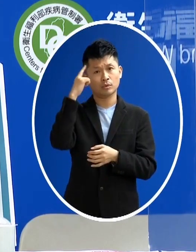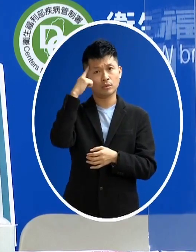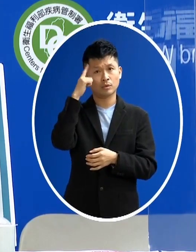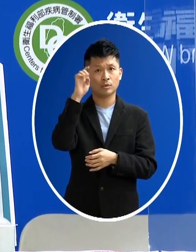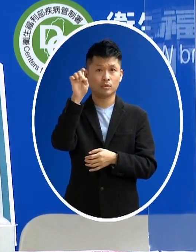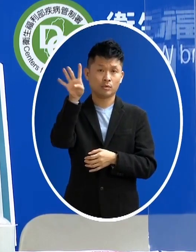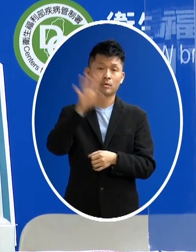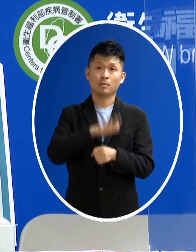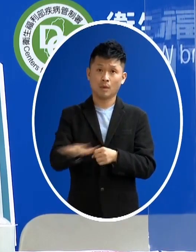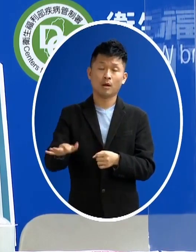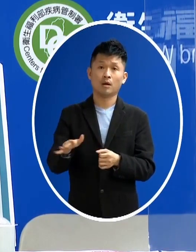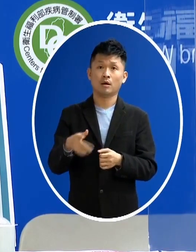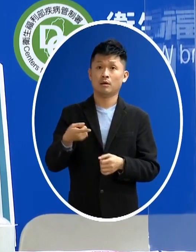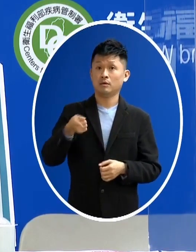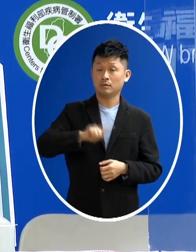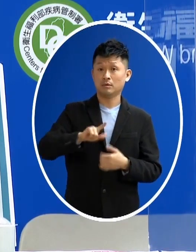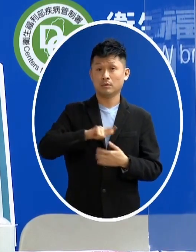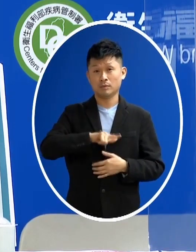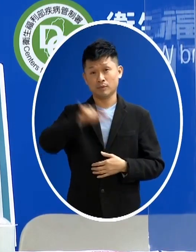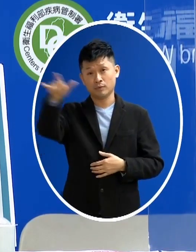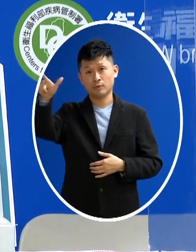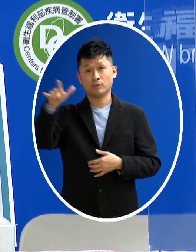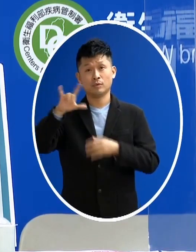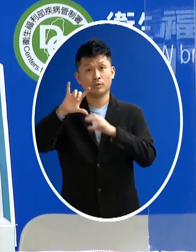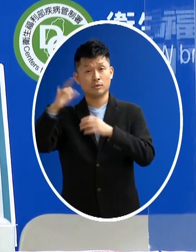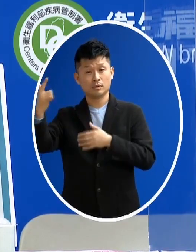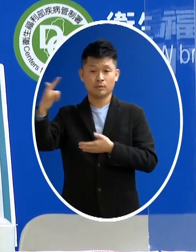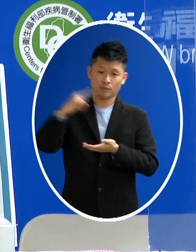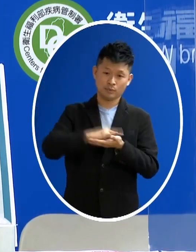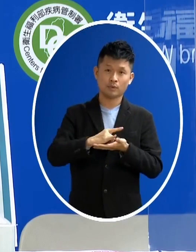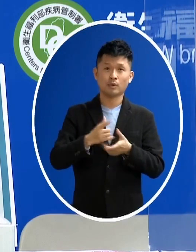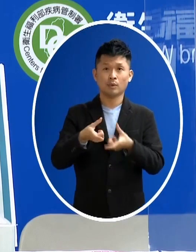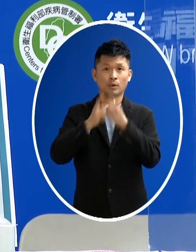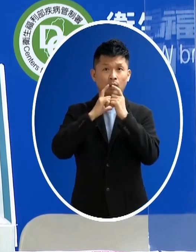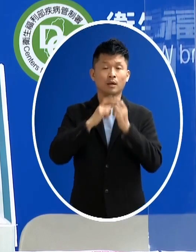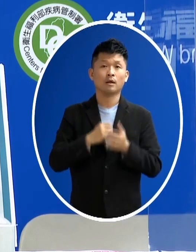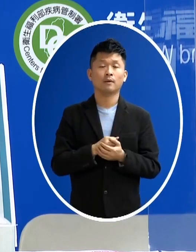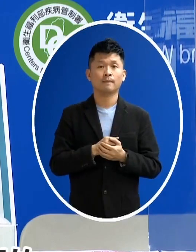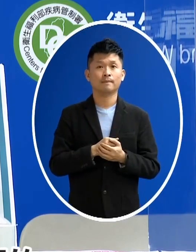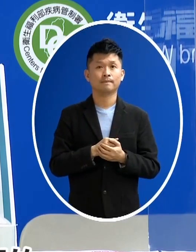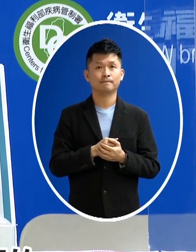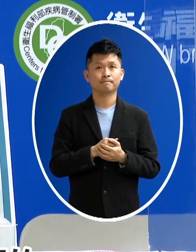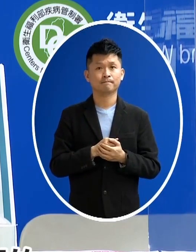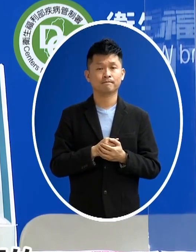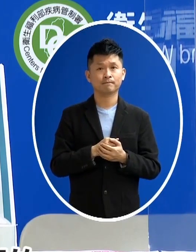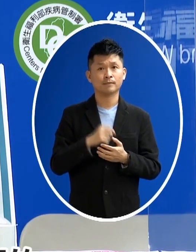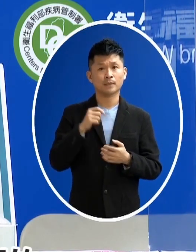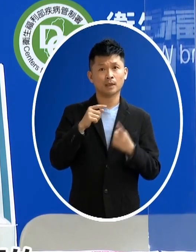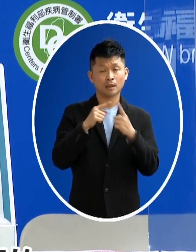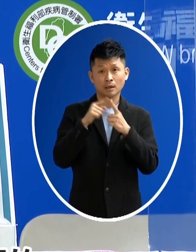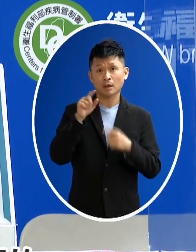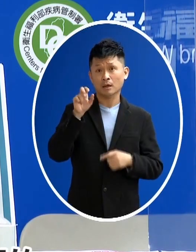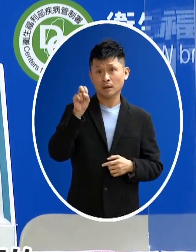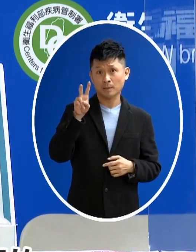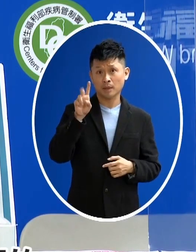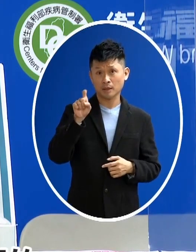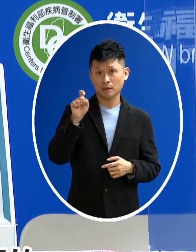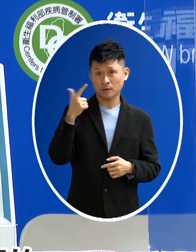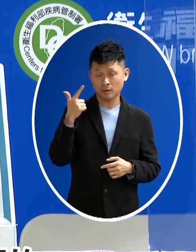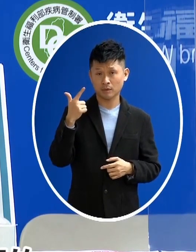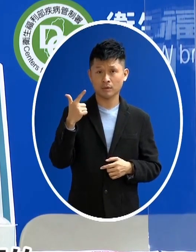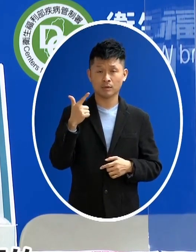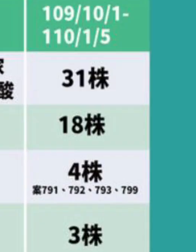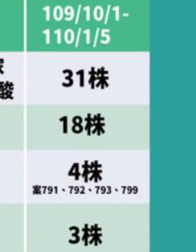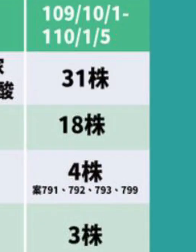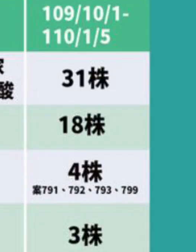后，然后再到国外去又再回来，所以等于是一个216人有这跟这个 COVID 阳性有